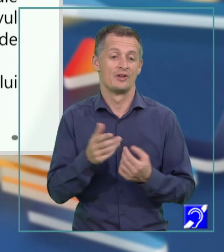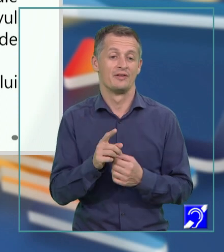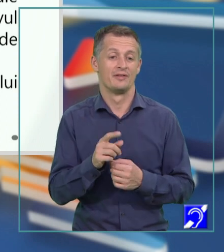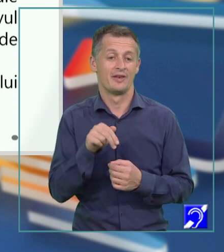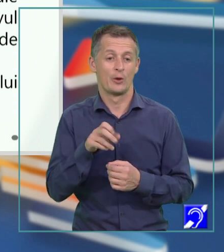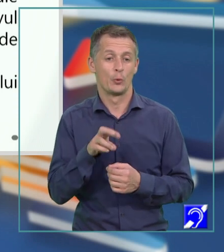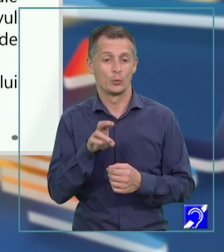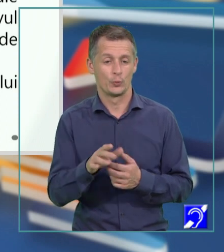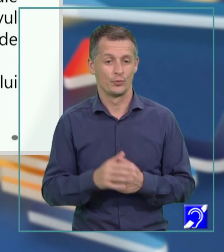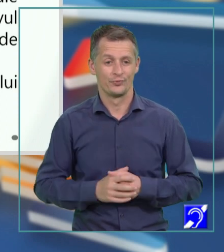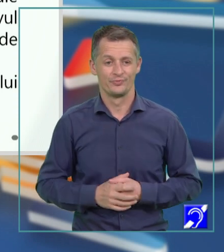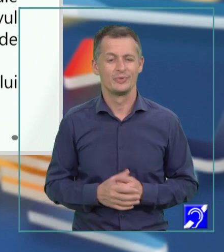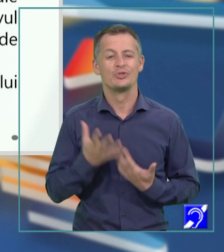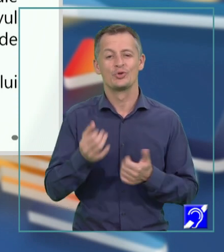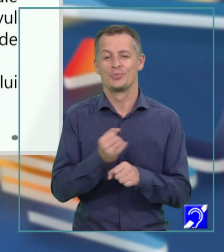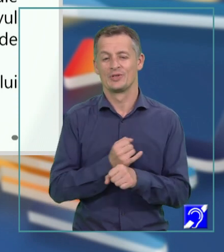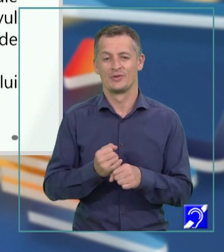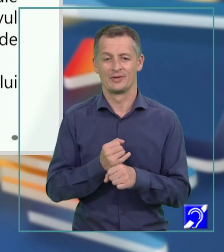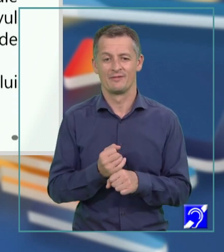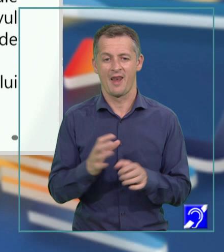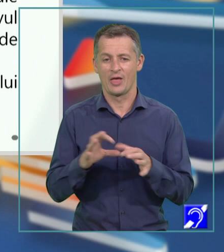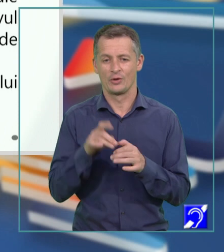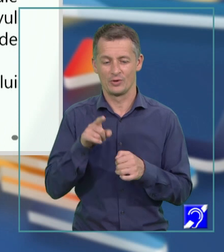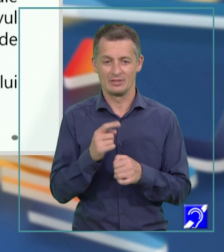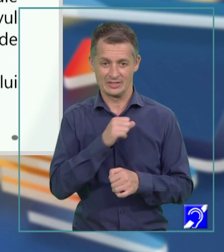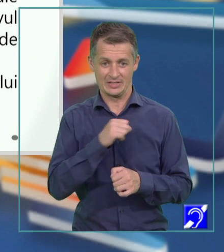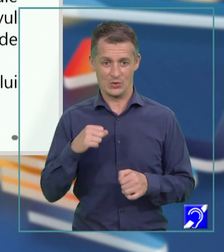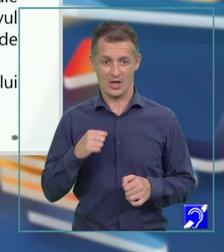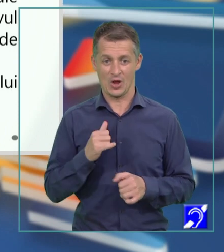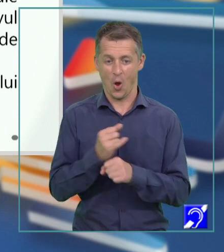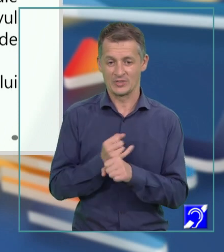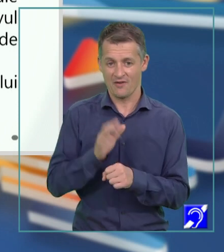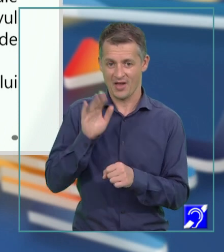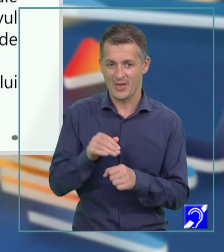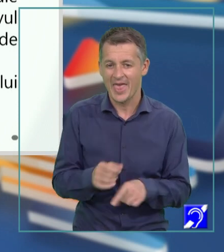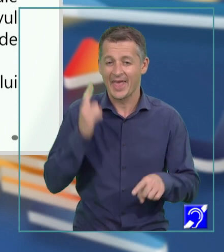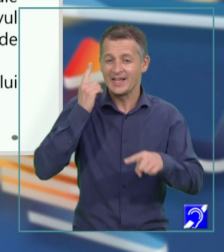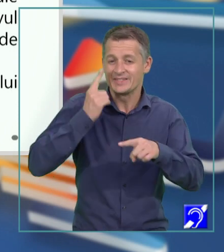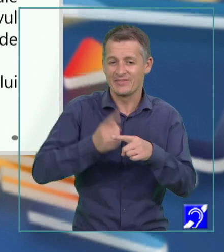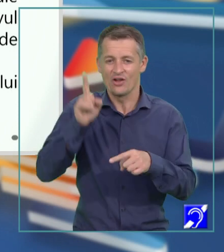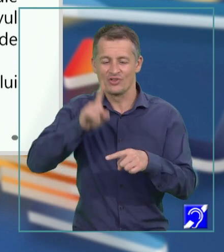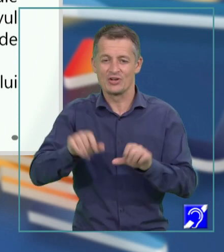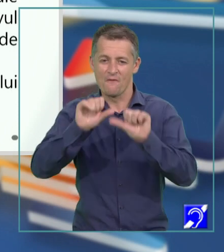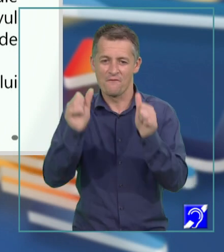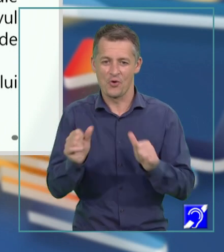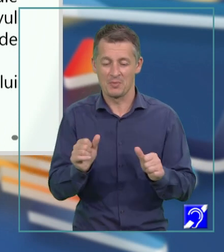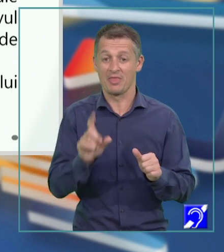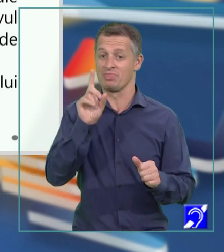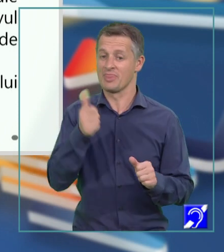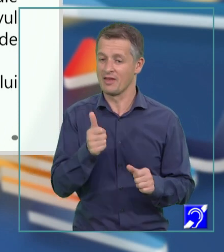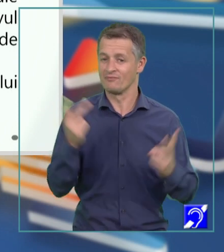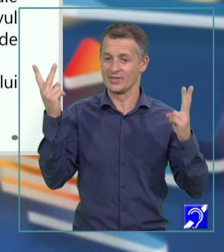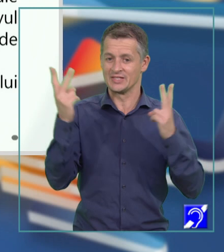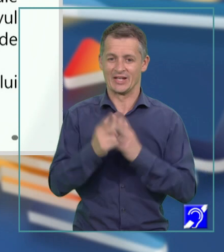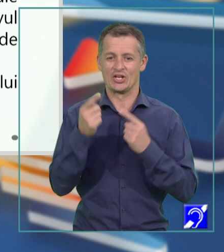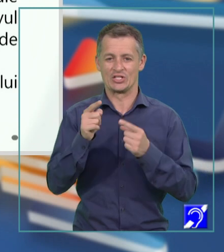roman, romane. Ce observăm în legătură cu ele? La singular observați că avem exact aceeași formă. Dar sensul